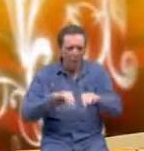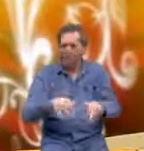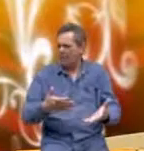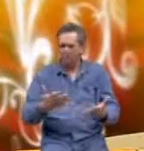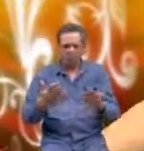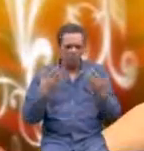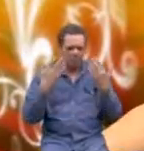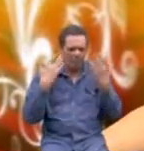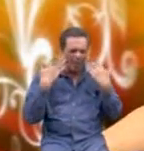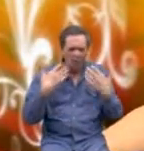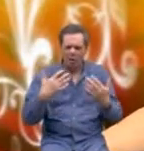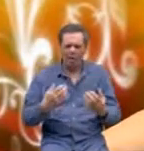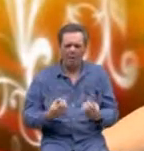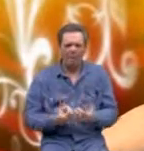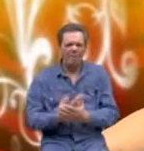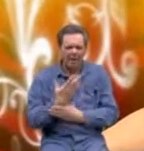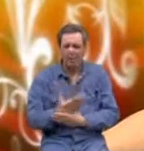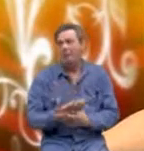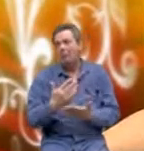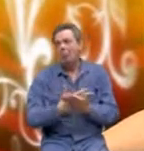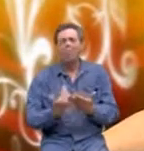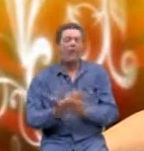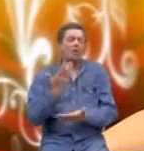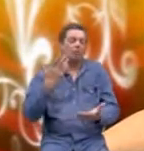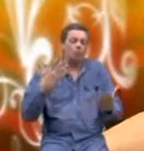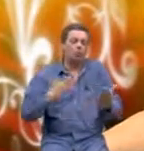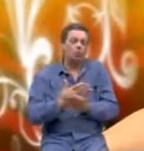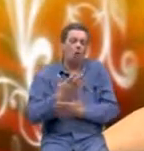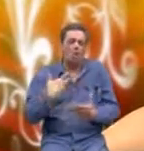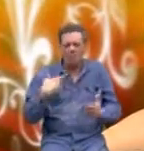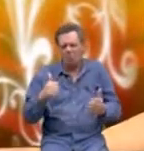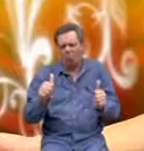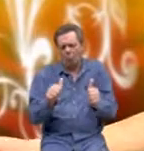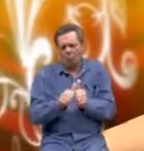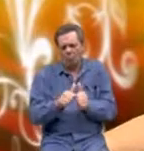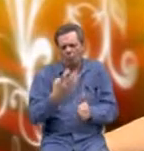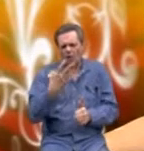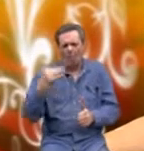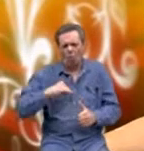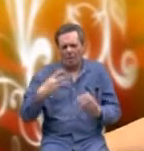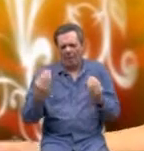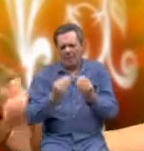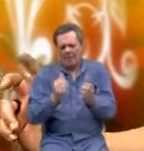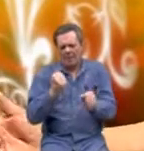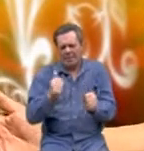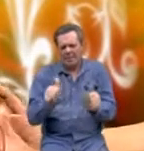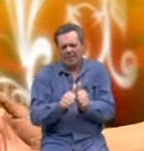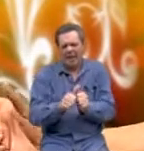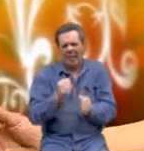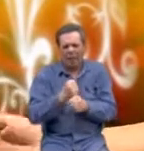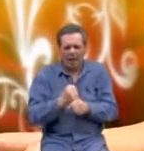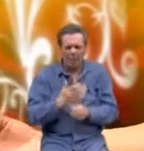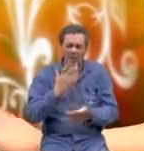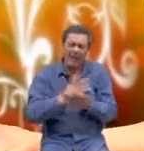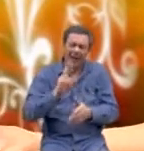vrt. Program je nastao putem. Znači, mi smo negdje koliko dugo zajedno radimo, 4-5 godina, ja mislim. Mislim da je svaka u svojoj glavi imala